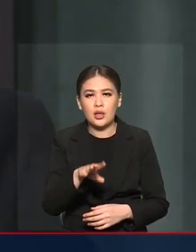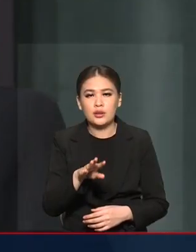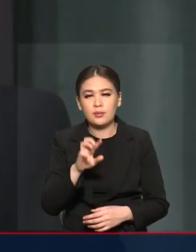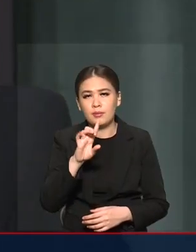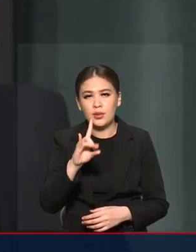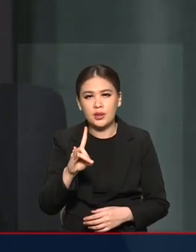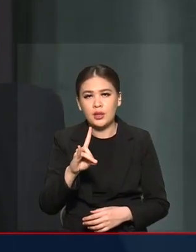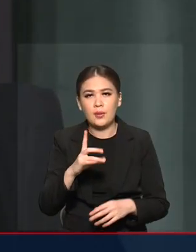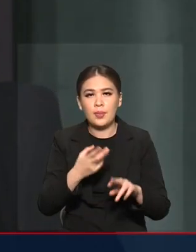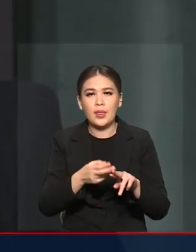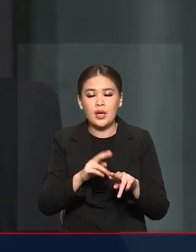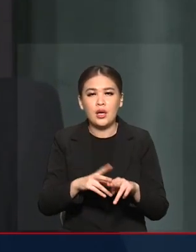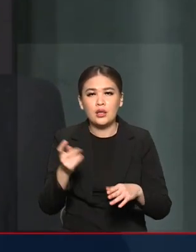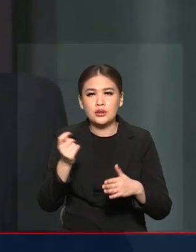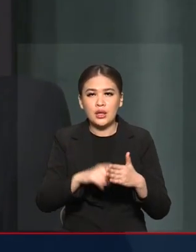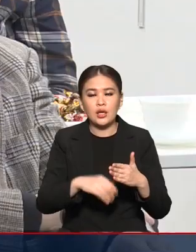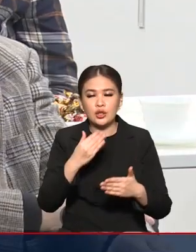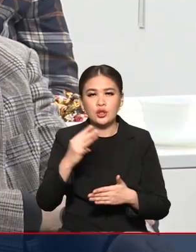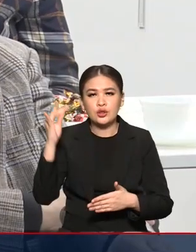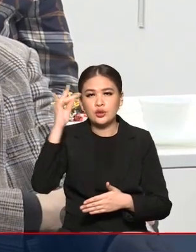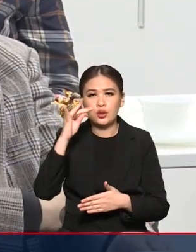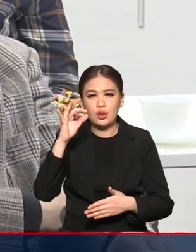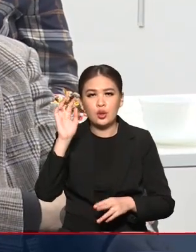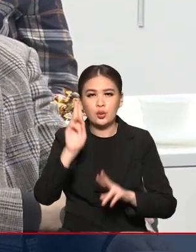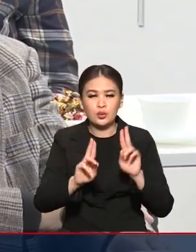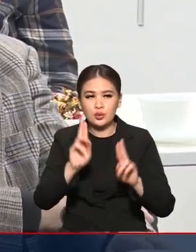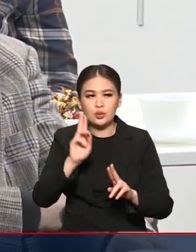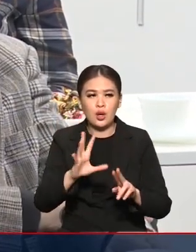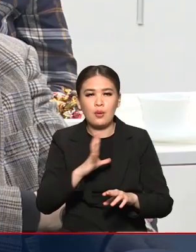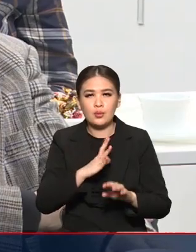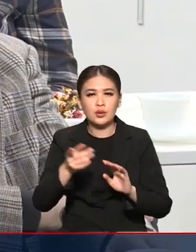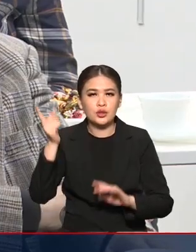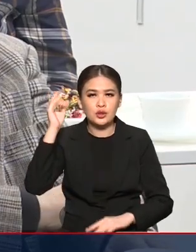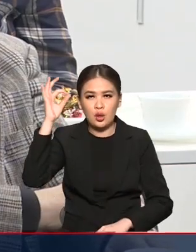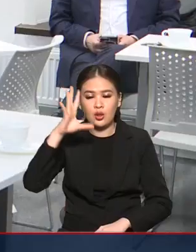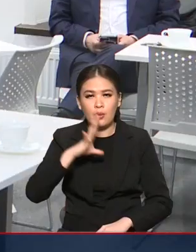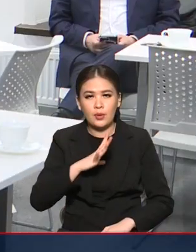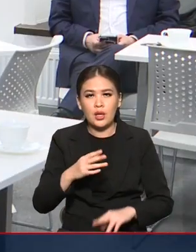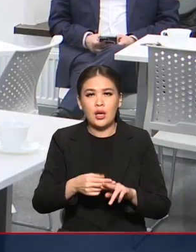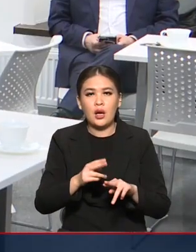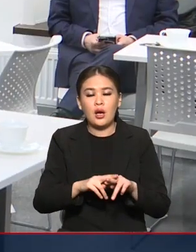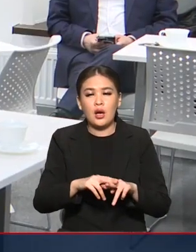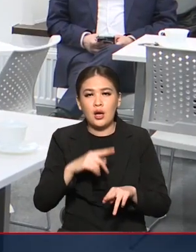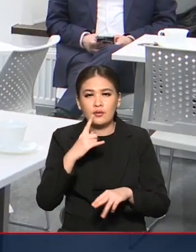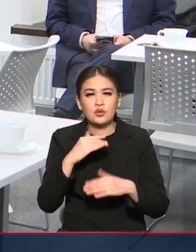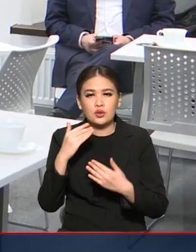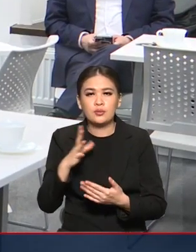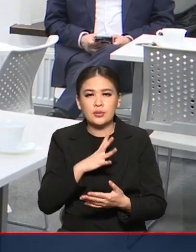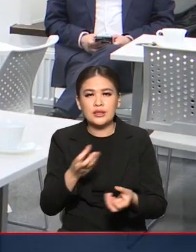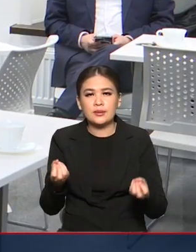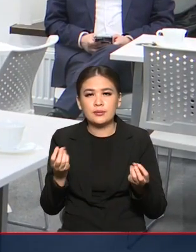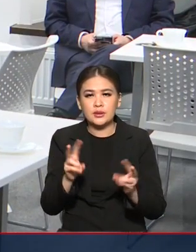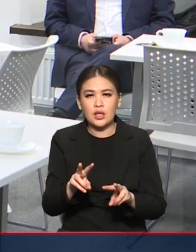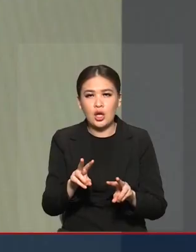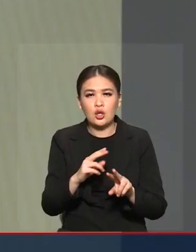уходом закрылась целая Эпоха изучения Быта и культуры средневековья впрочем коллеги археолога говорят что он был специалистом